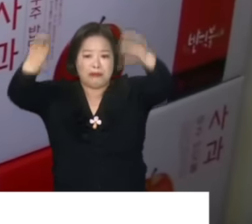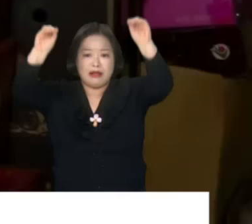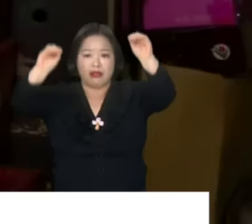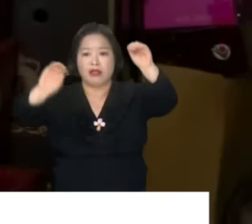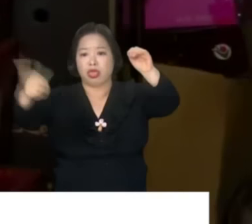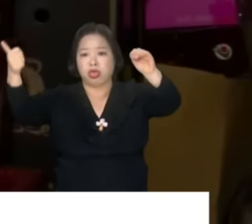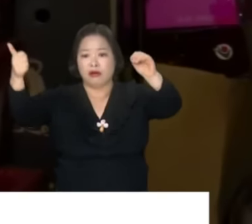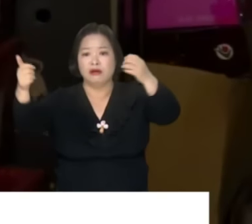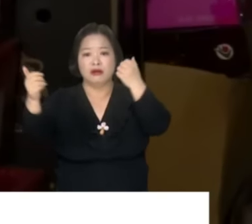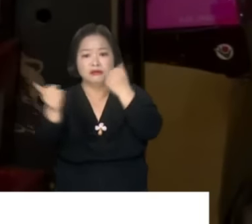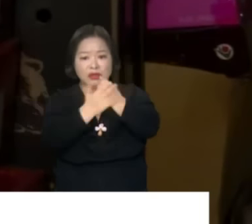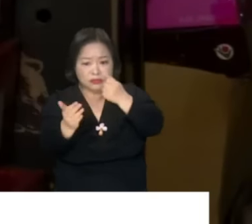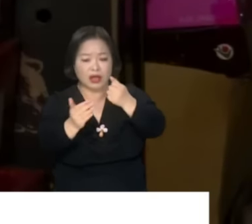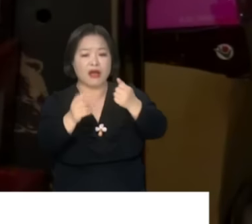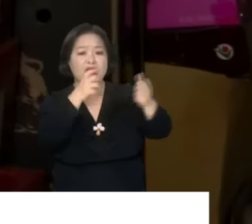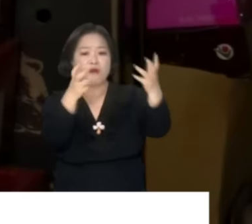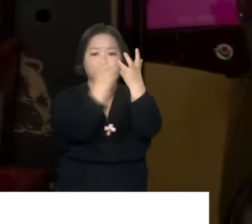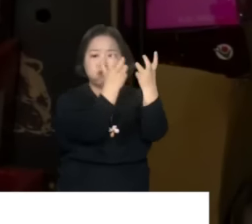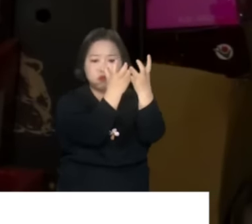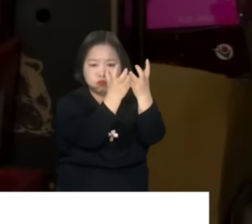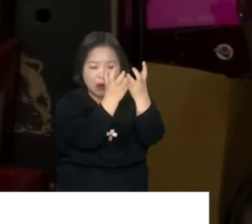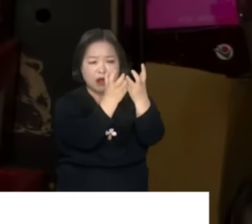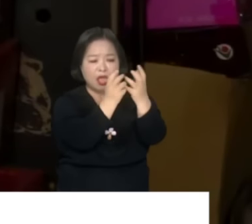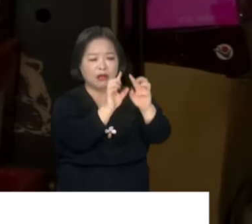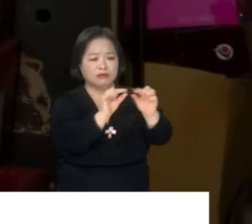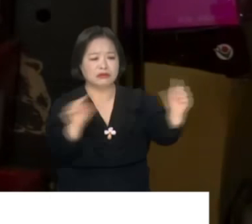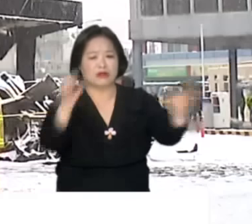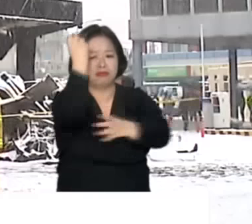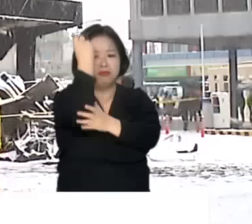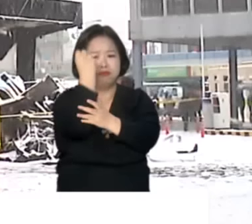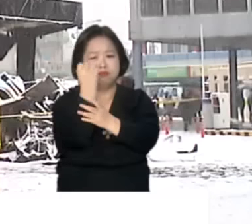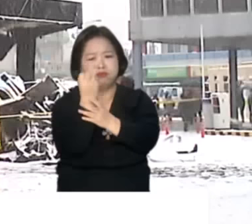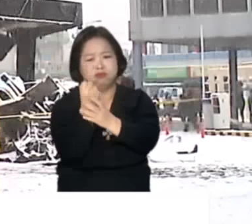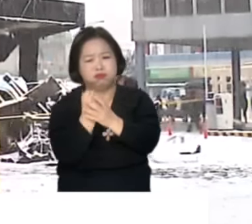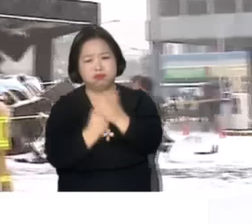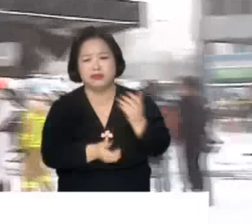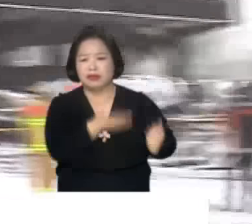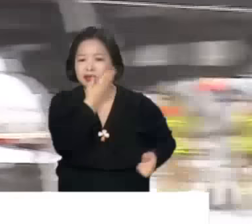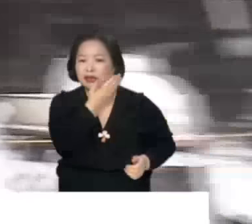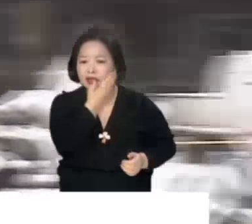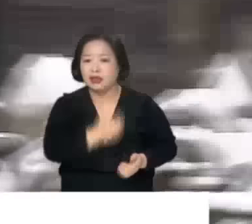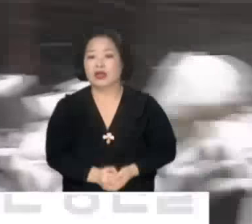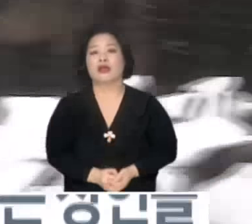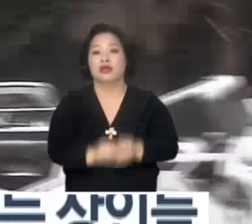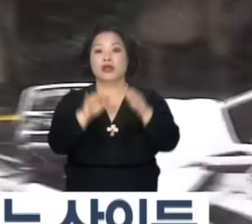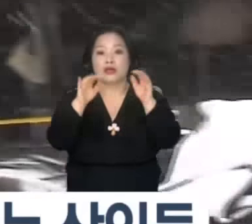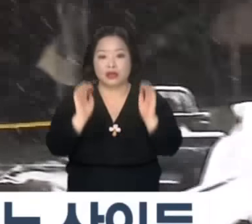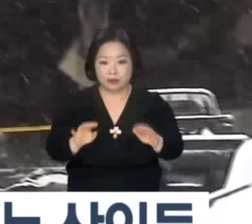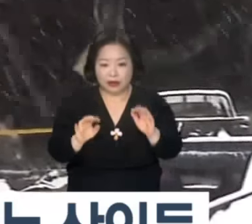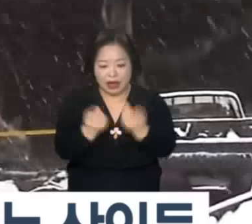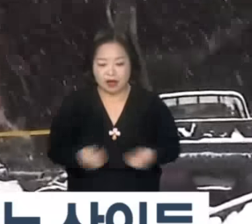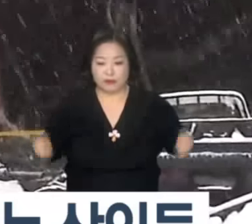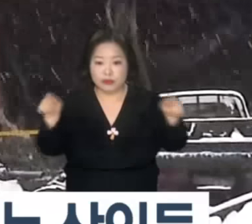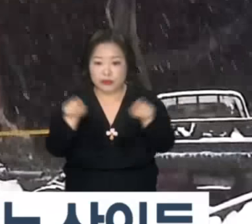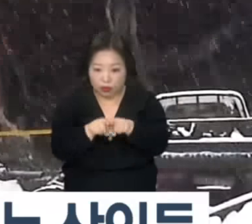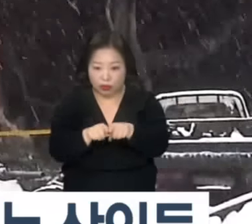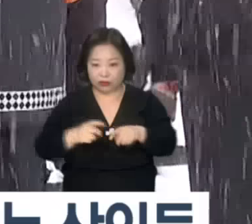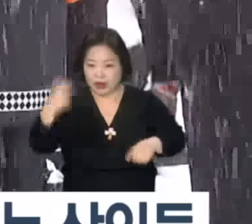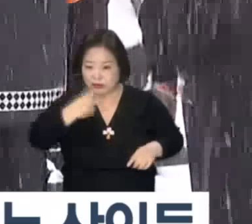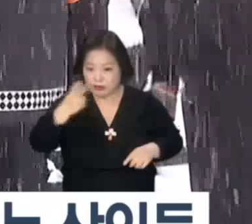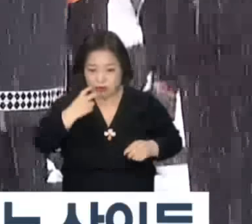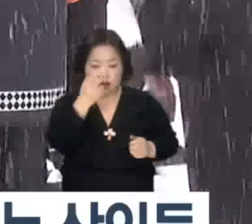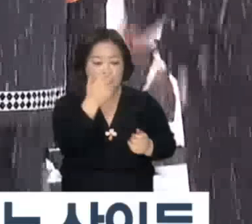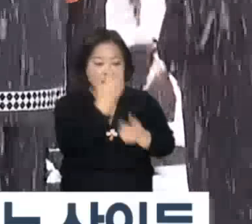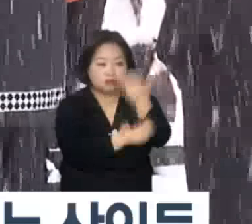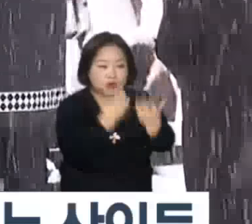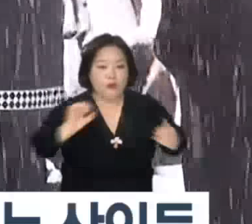들은 그 물건이 지금 썩는가 그것이 문제죠. 경찰과 소방당국은 현장 합동 감식을 벌여 정확한